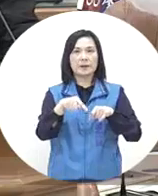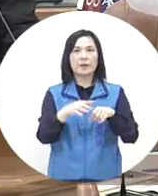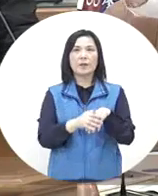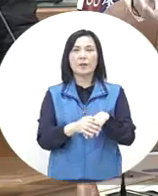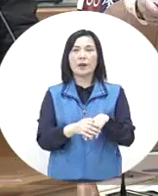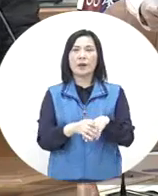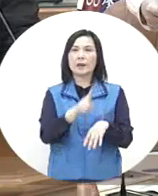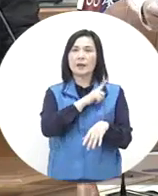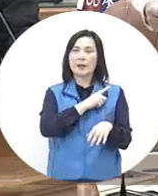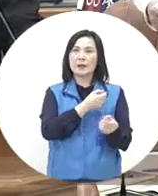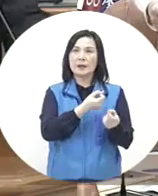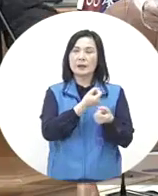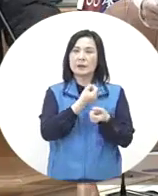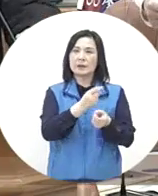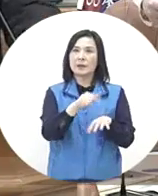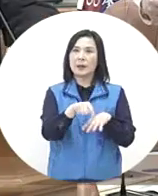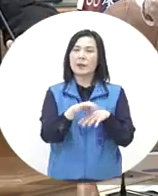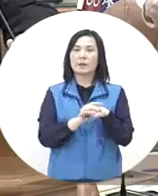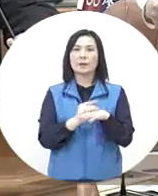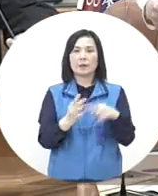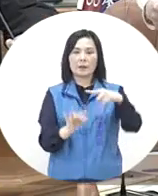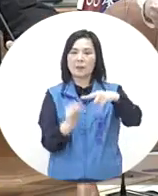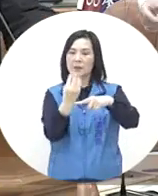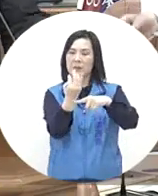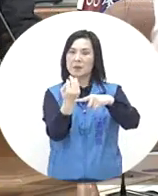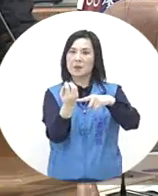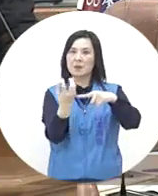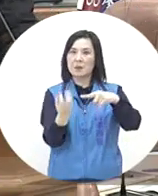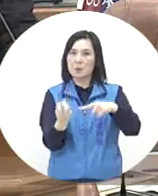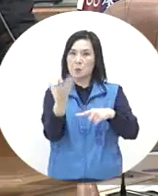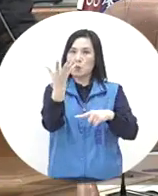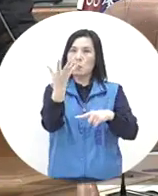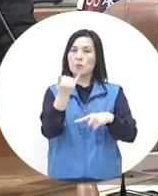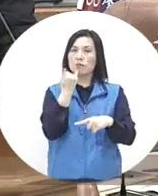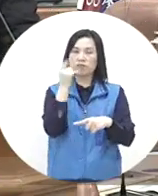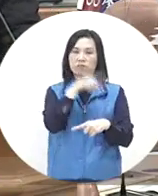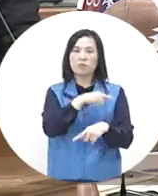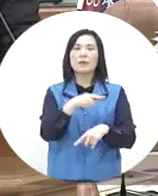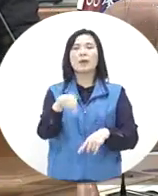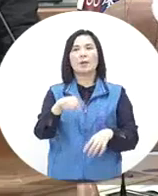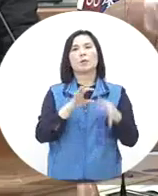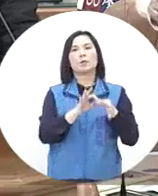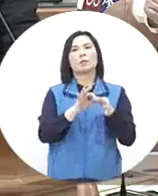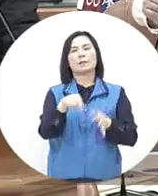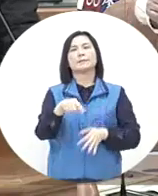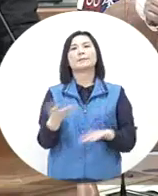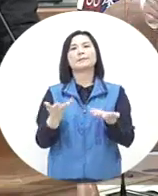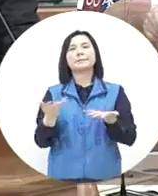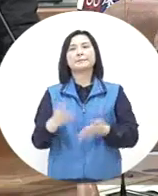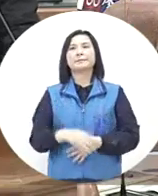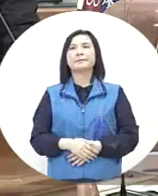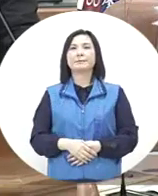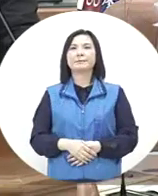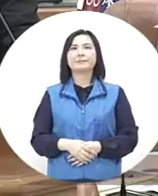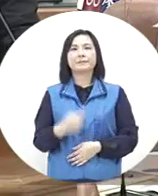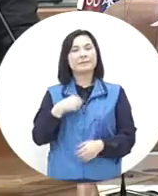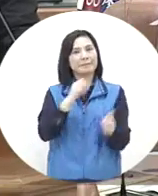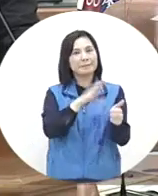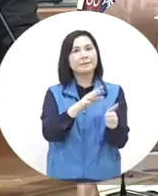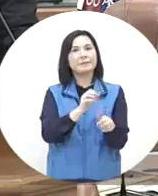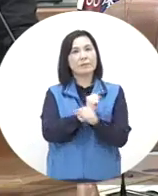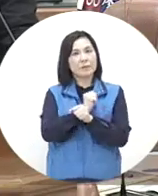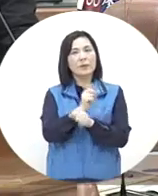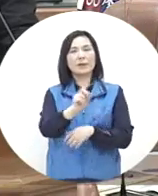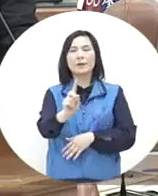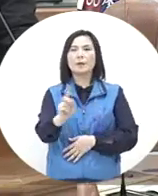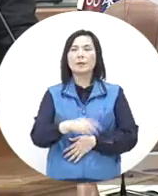有没有办法有效的提高了？我现在是比较关心这个问题的，所以我在这边跟你大概提醒一下哈，就是说审计处他